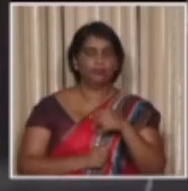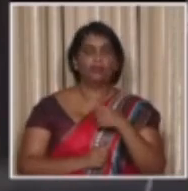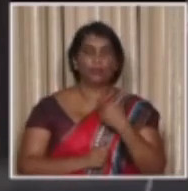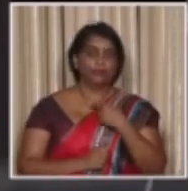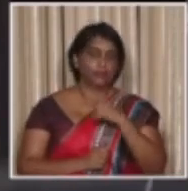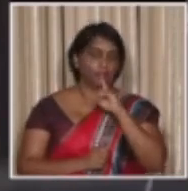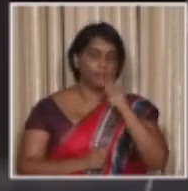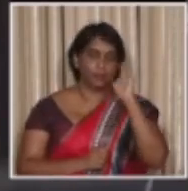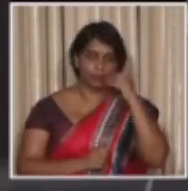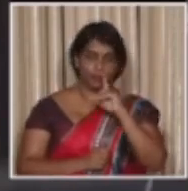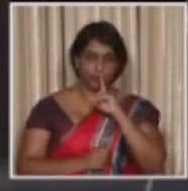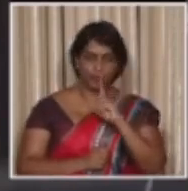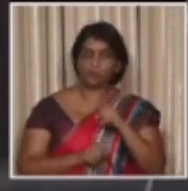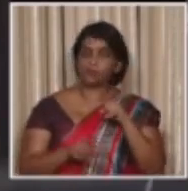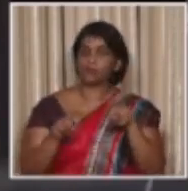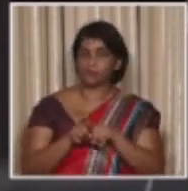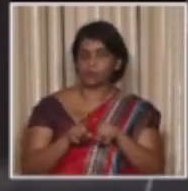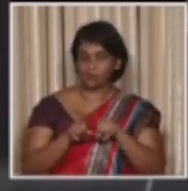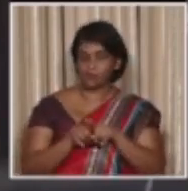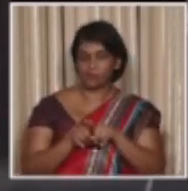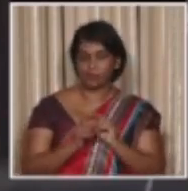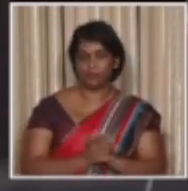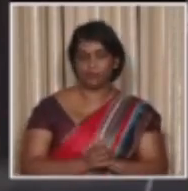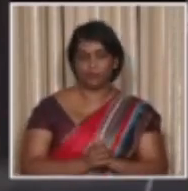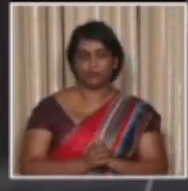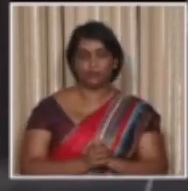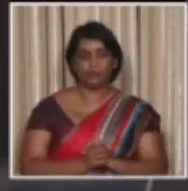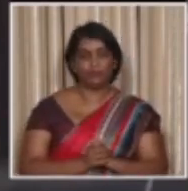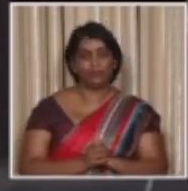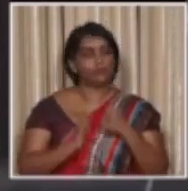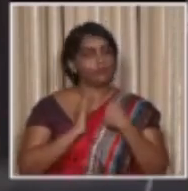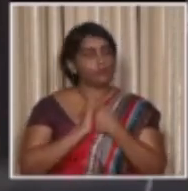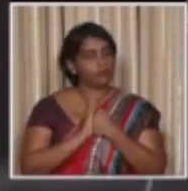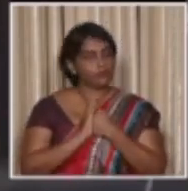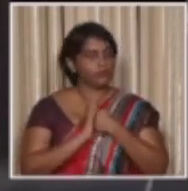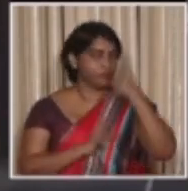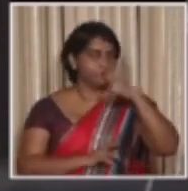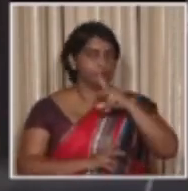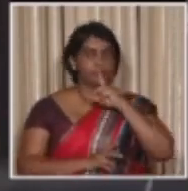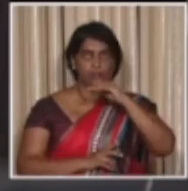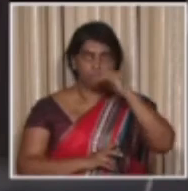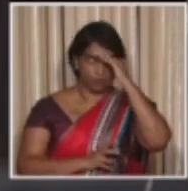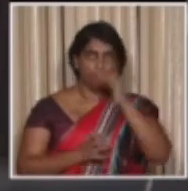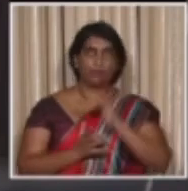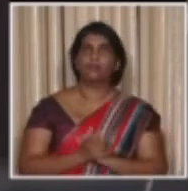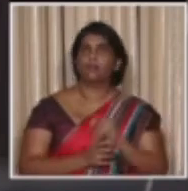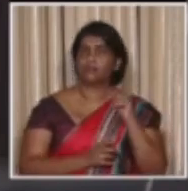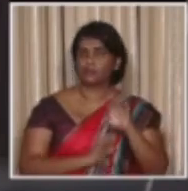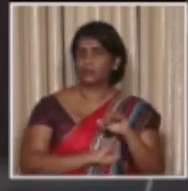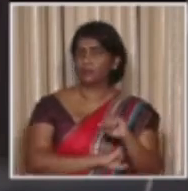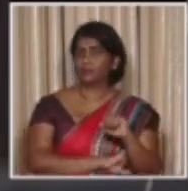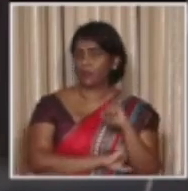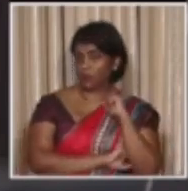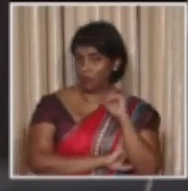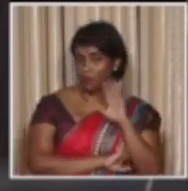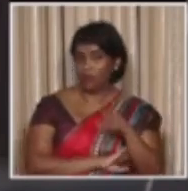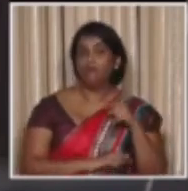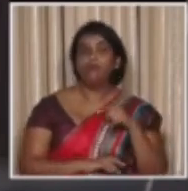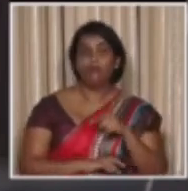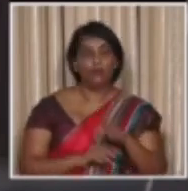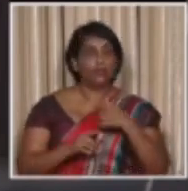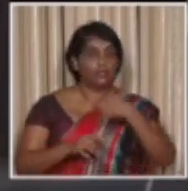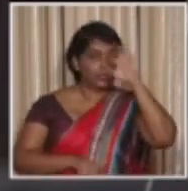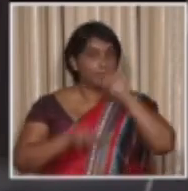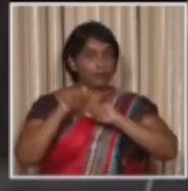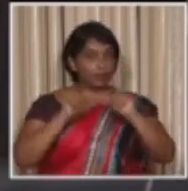මම විශේෂයෙන්ම කියනවා. ඒ හින්දා ගරු මූල මේ නියෝජ්‍ය කතානායකතුමනි මේක ශක්තිමත් කරන්න නම් මේ